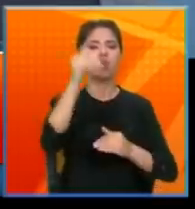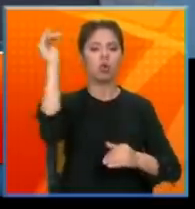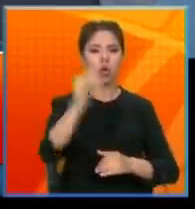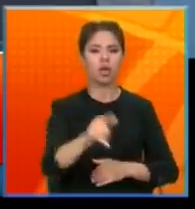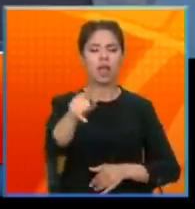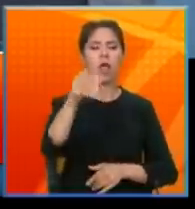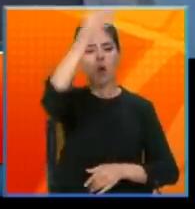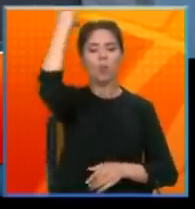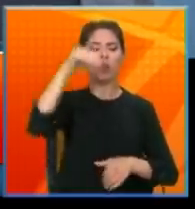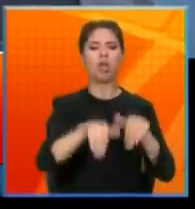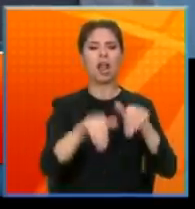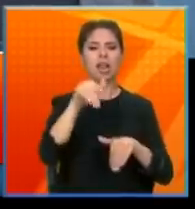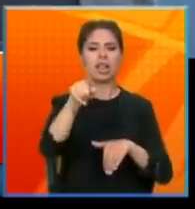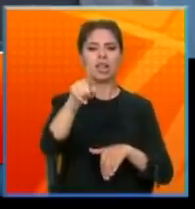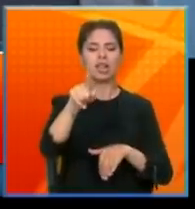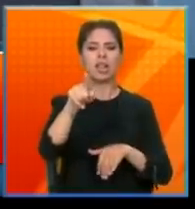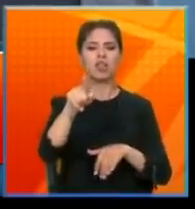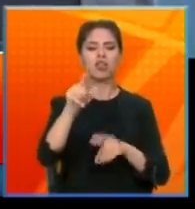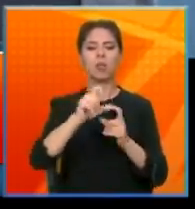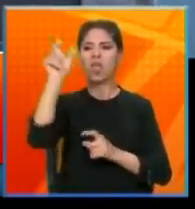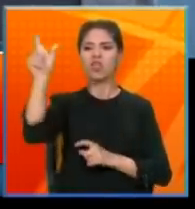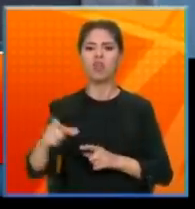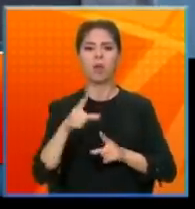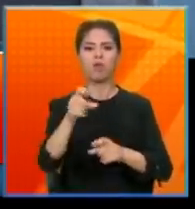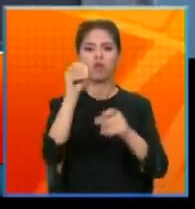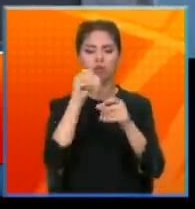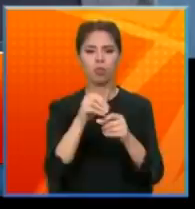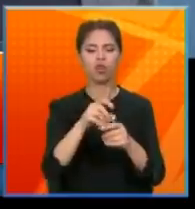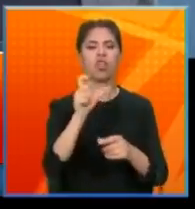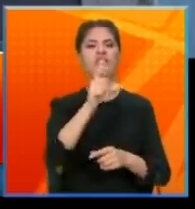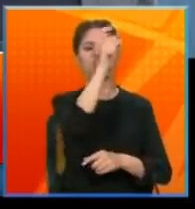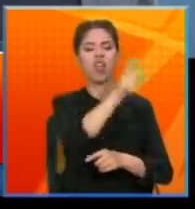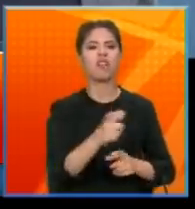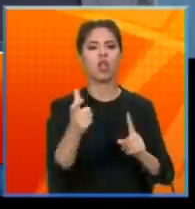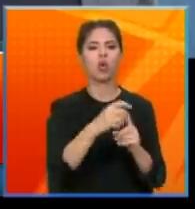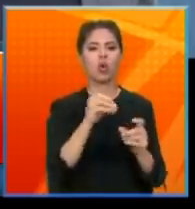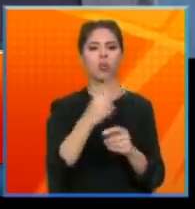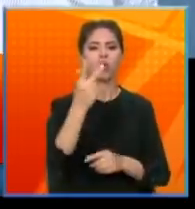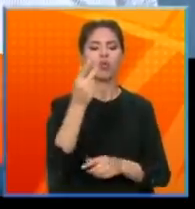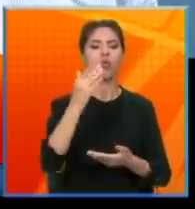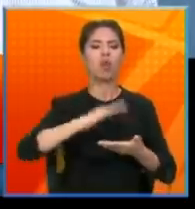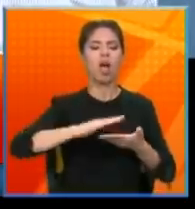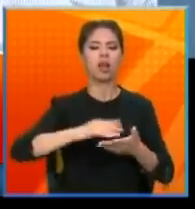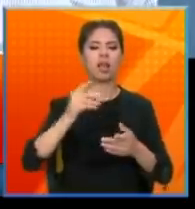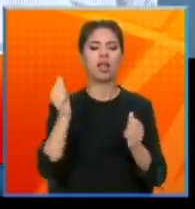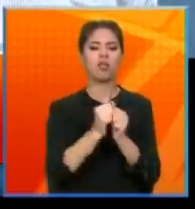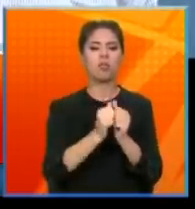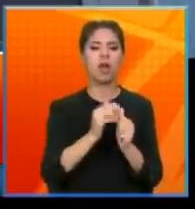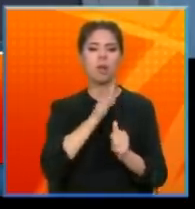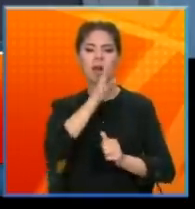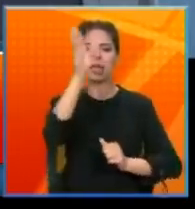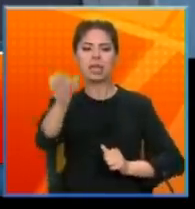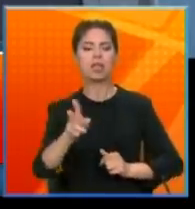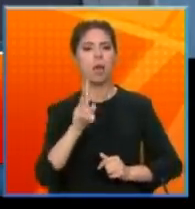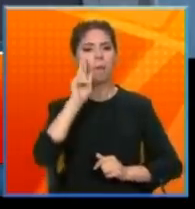muhtarlık seçiminde... Alakası yok. Şaban Bey'in söylediğine göre onu vurmak için ya da Cevdet'i korumak için oraya 3-5 arkadaşınızla gitmişsiniz ve çok mafyatik bir